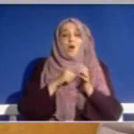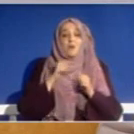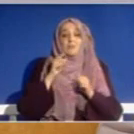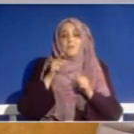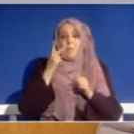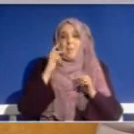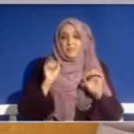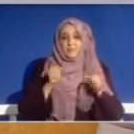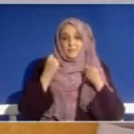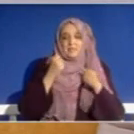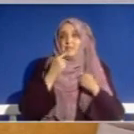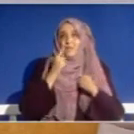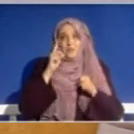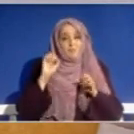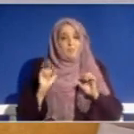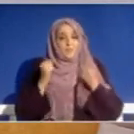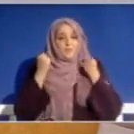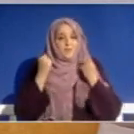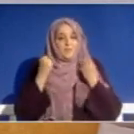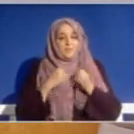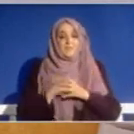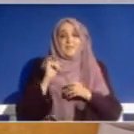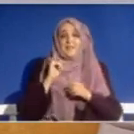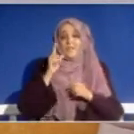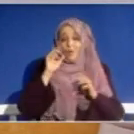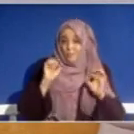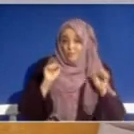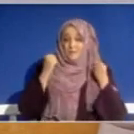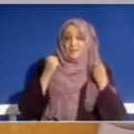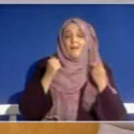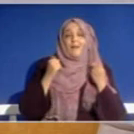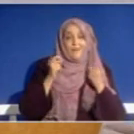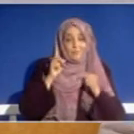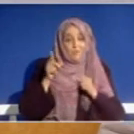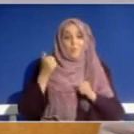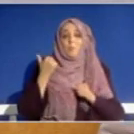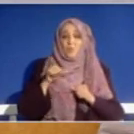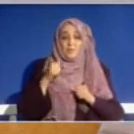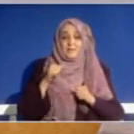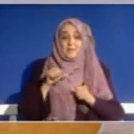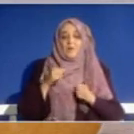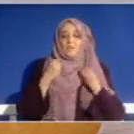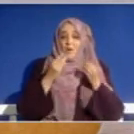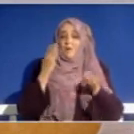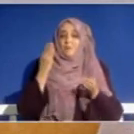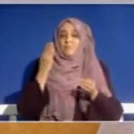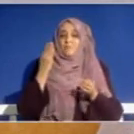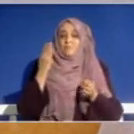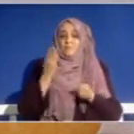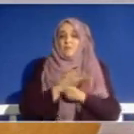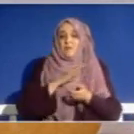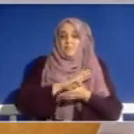ربكم، ومن غضب عليه ربه فالله تعالى قادر على عقوبة